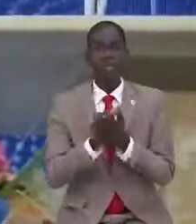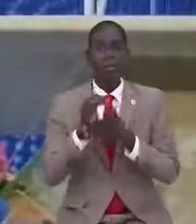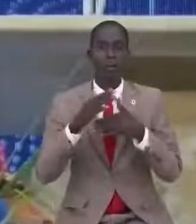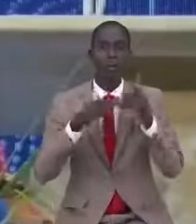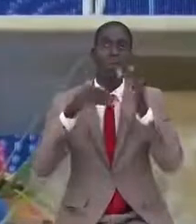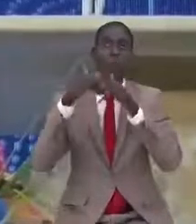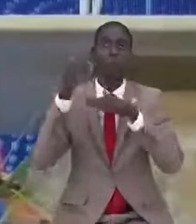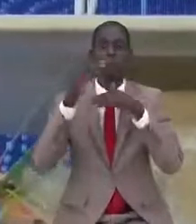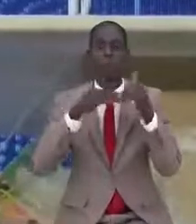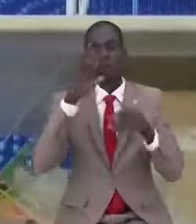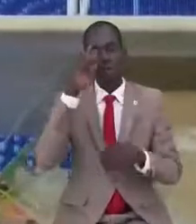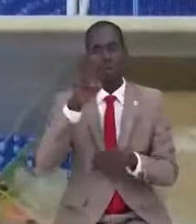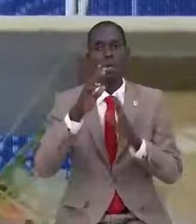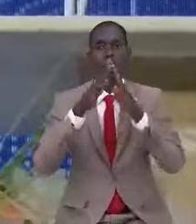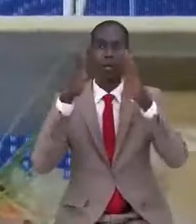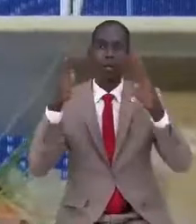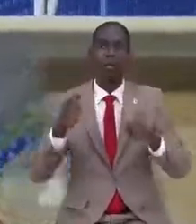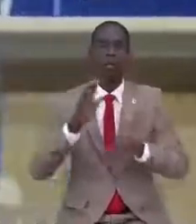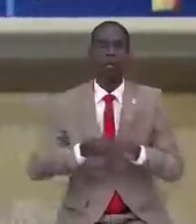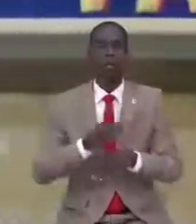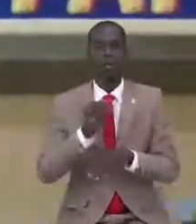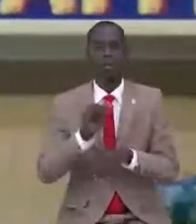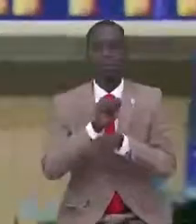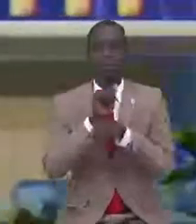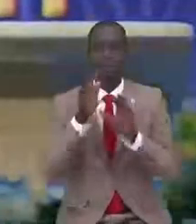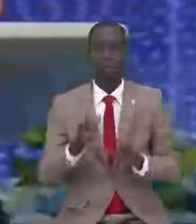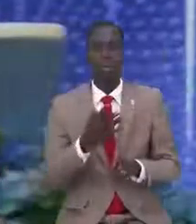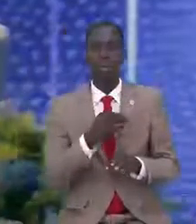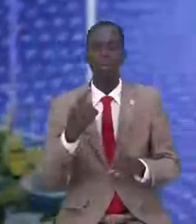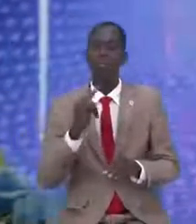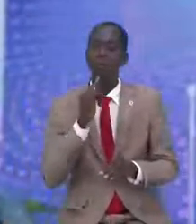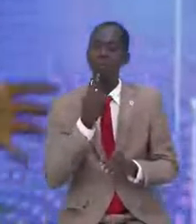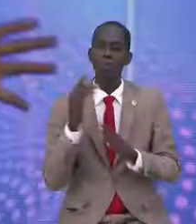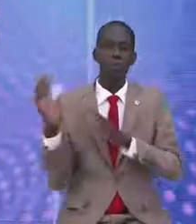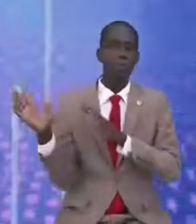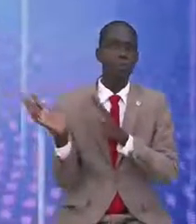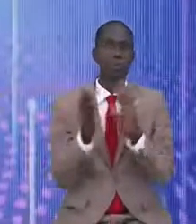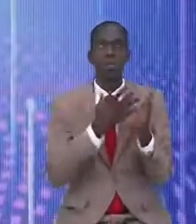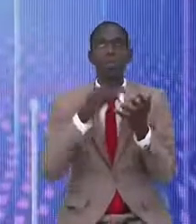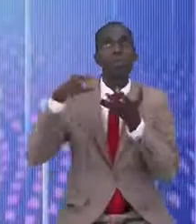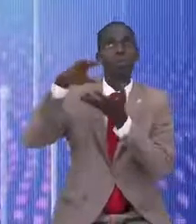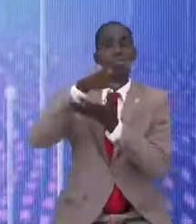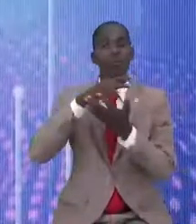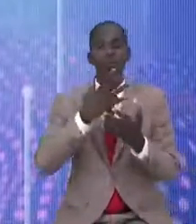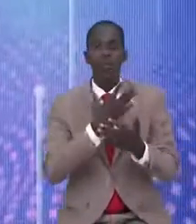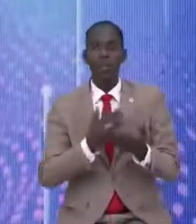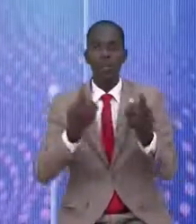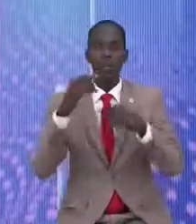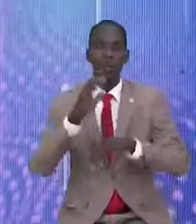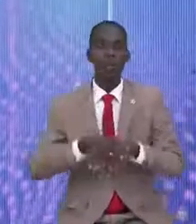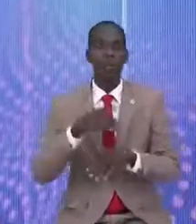sa maison sur le roc. Les vents soufflent et les